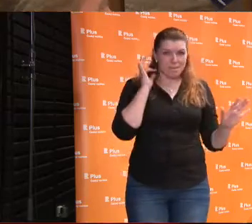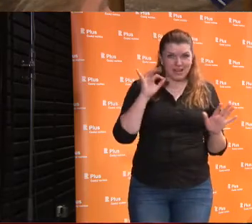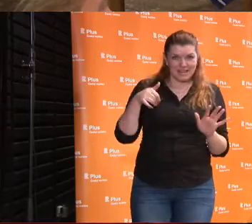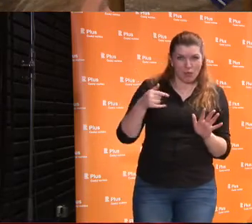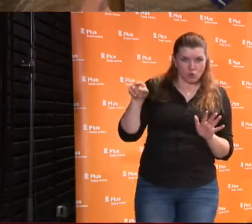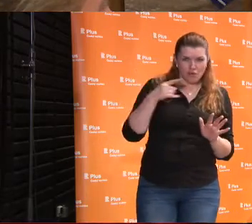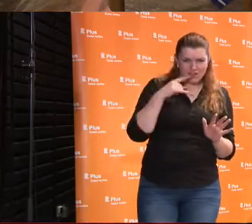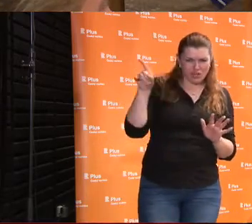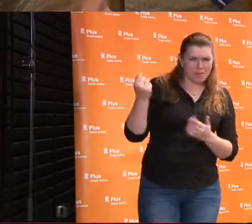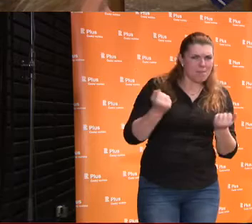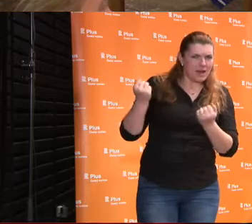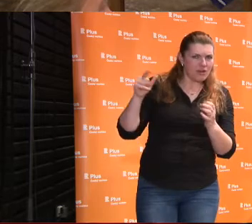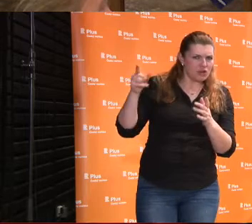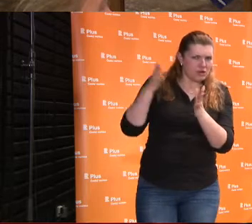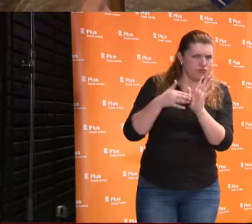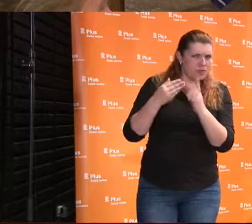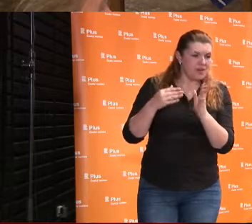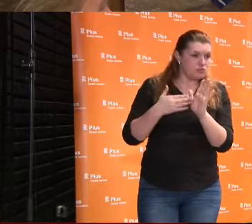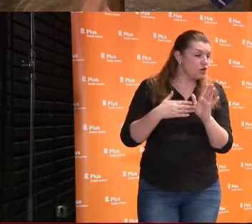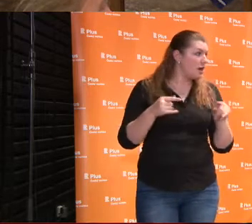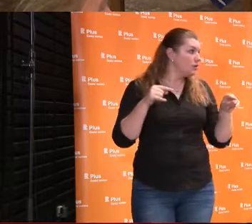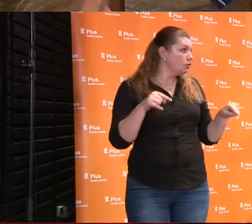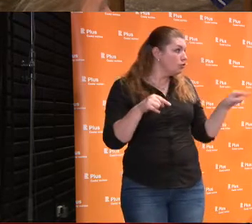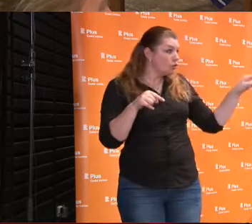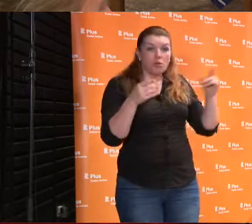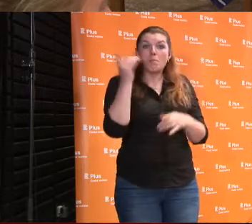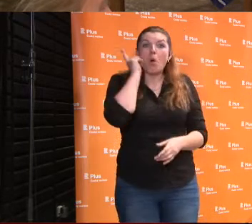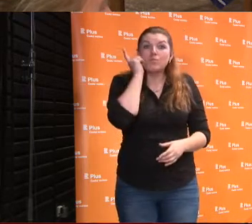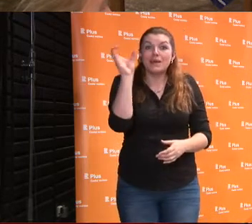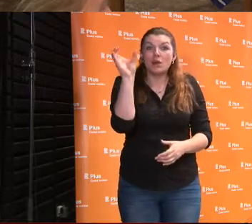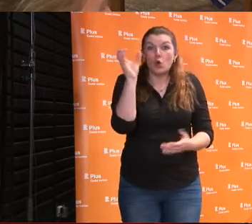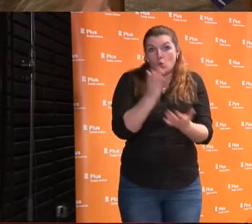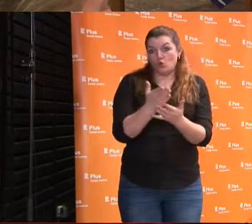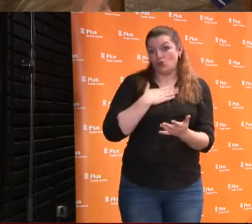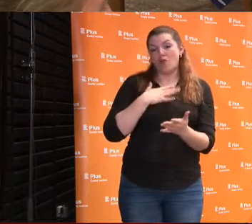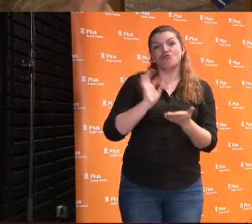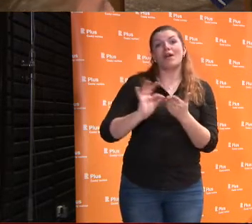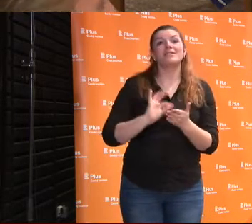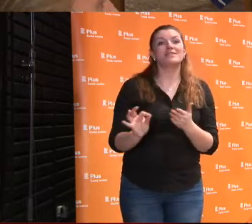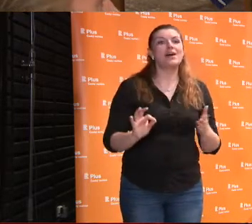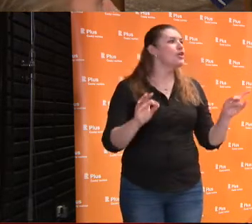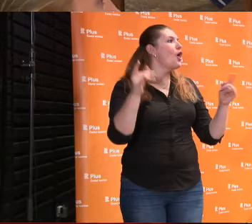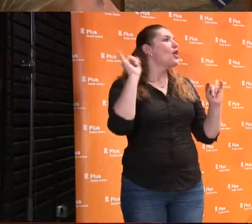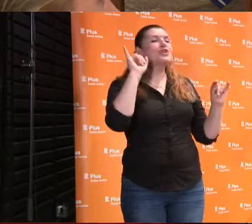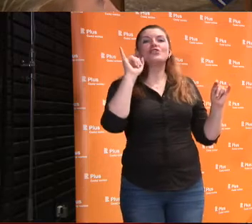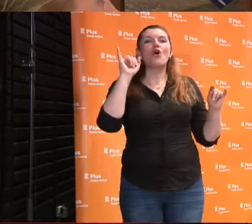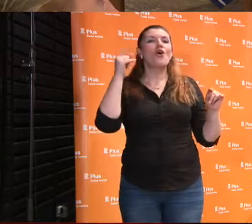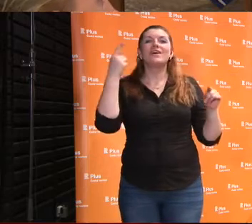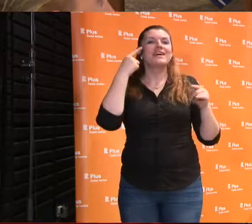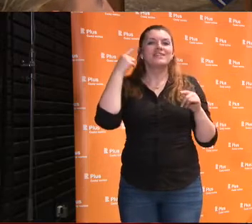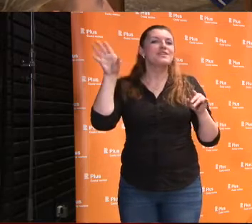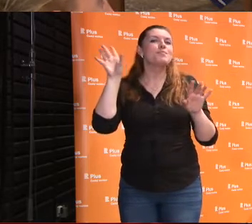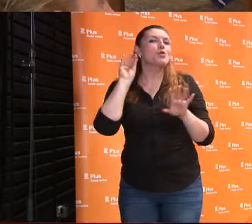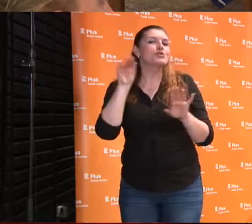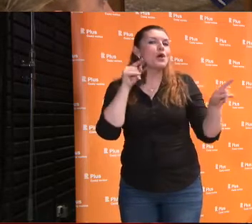poukazovala na toho manažera. Tohle je naše vlastně kancelář, to už používáme. Jo, no, my už v tom jsme. Pro rozhlasové posluchače Bohumil Kartus ukazuje svůj chytrý telefon. Přesně